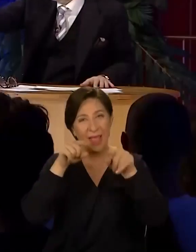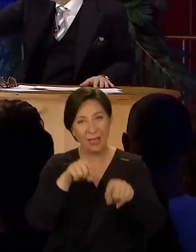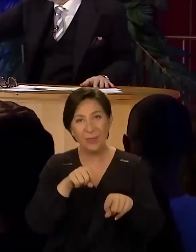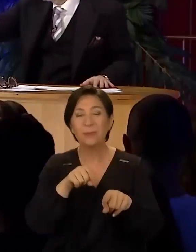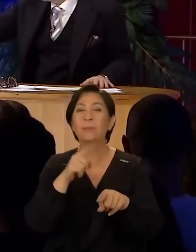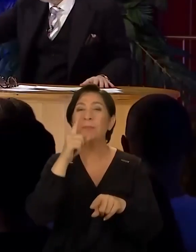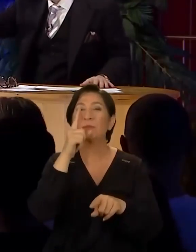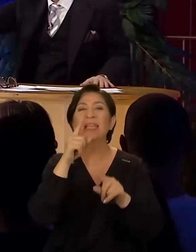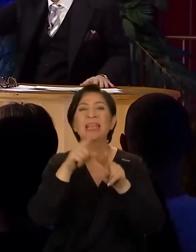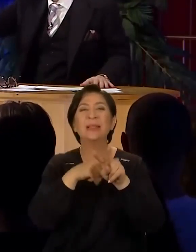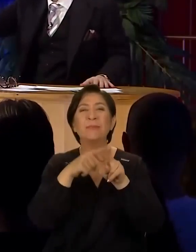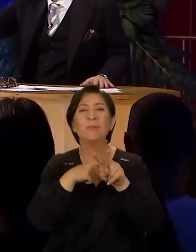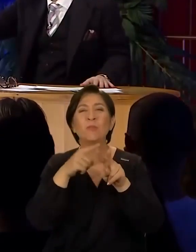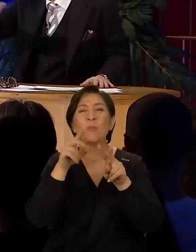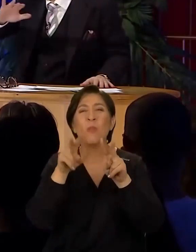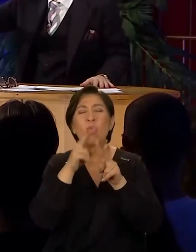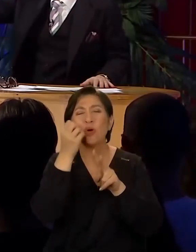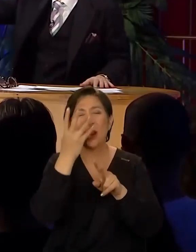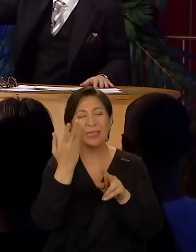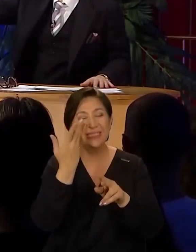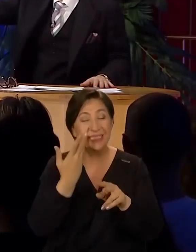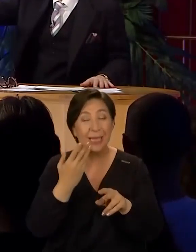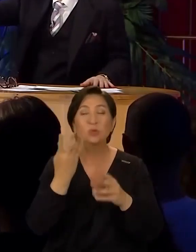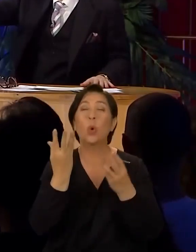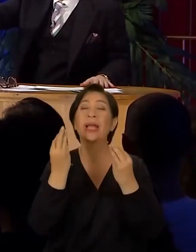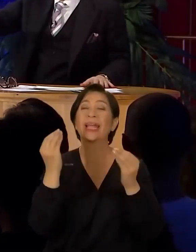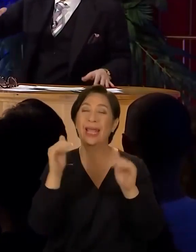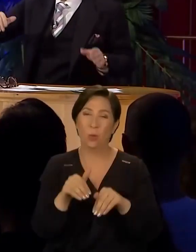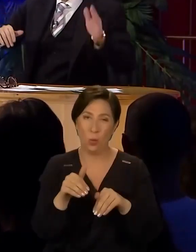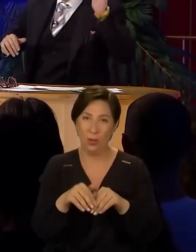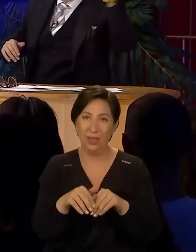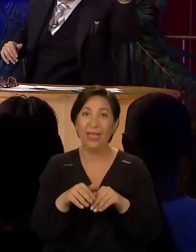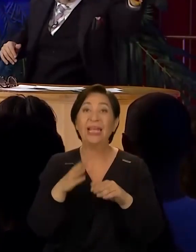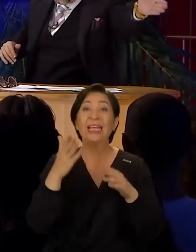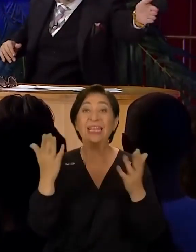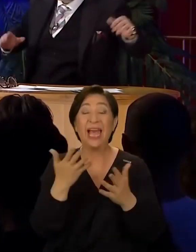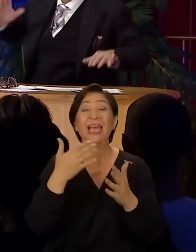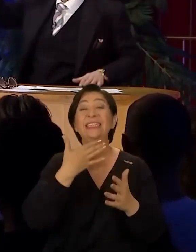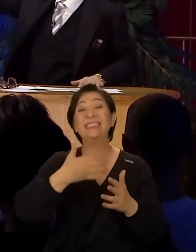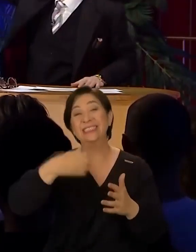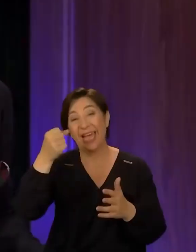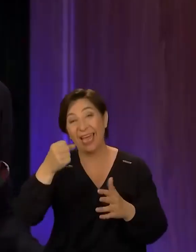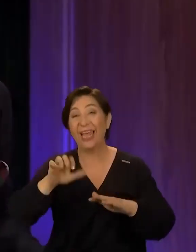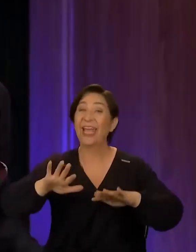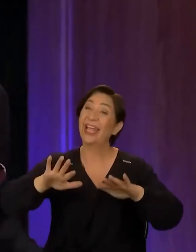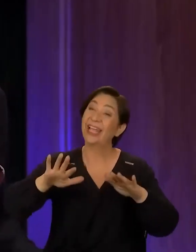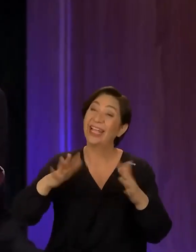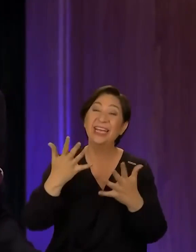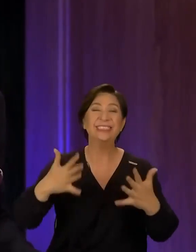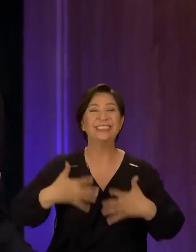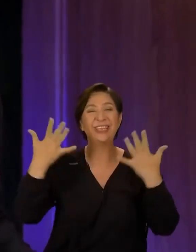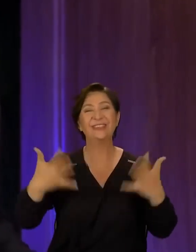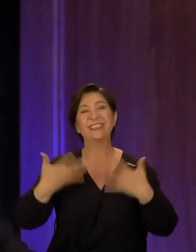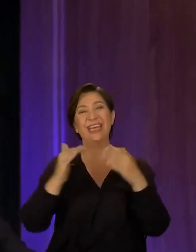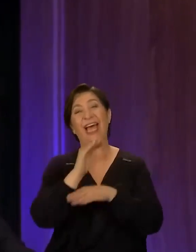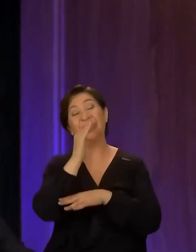edin. Bir doz Yılmaz Morgül alın. Çok iyi geliyor. Çok iyi. Yani ya intihar ya sevinç